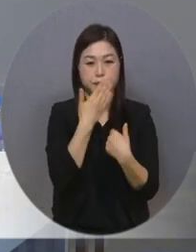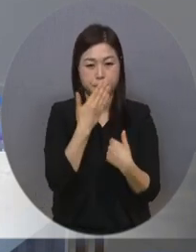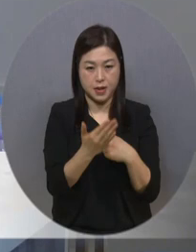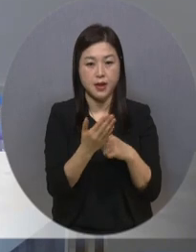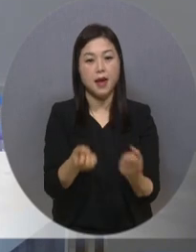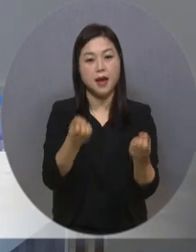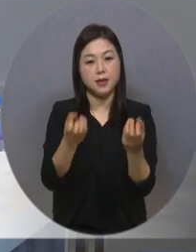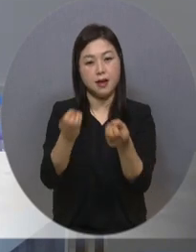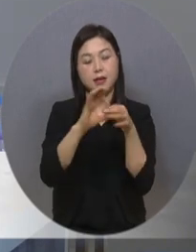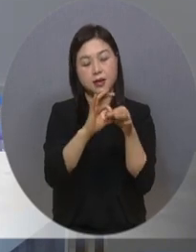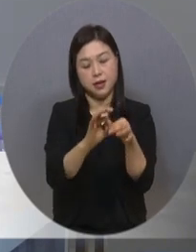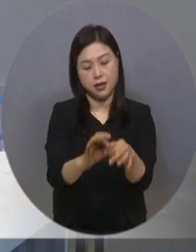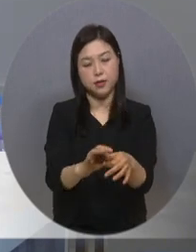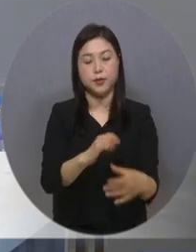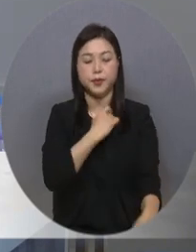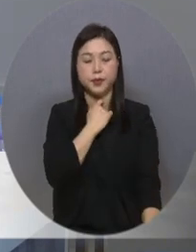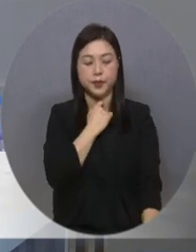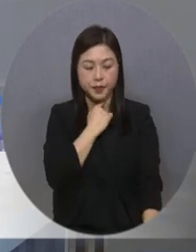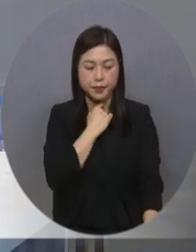그런 행사가